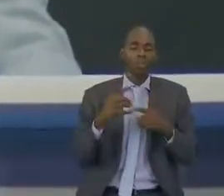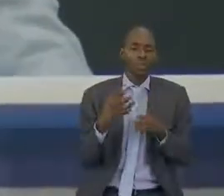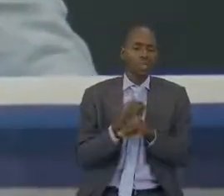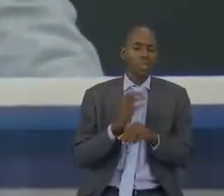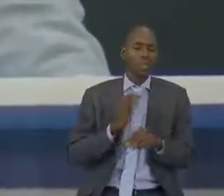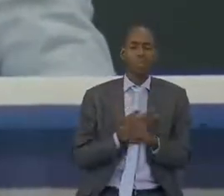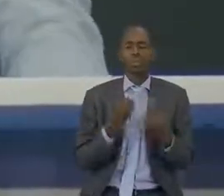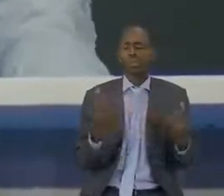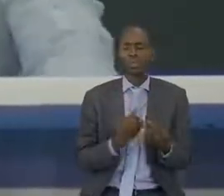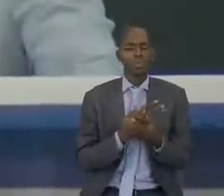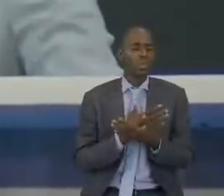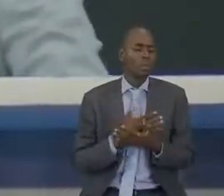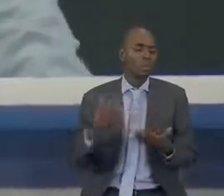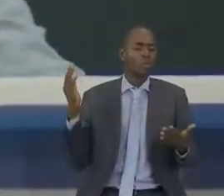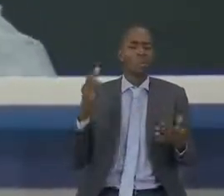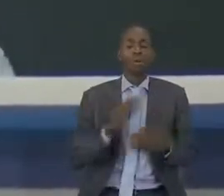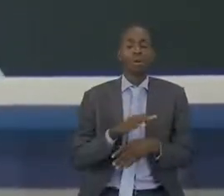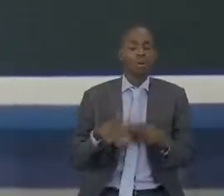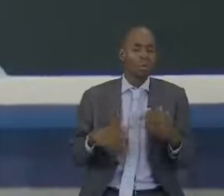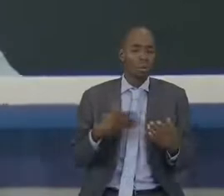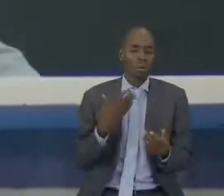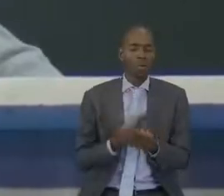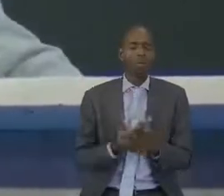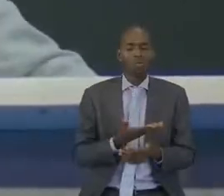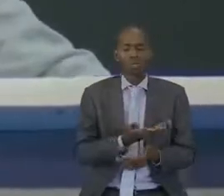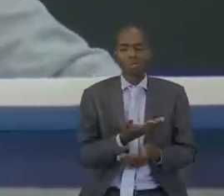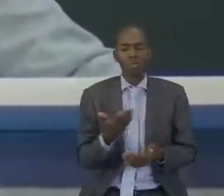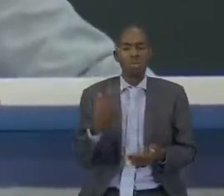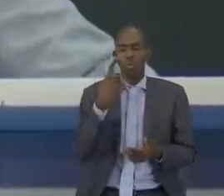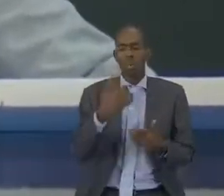ôter nos péchés. Ceux qui ont levé les mains